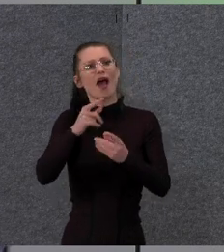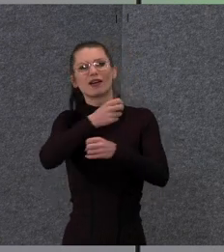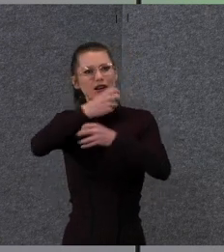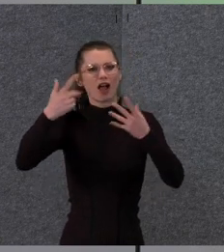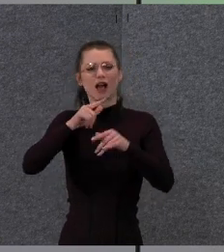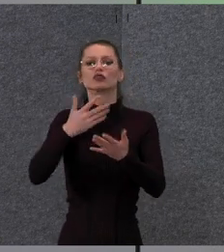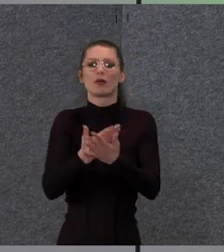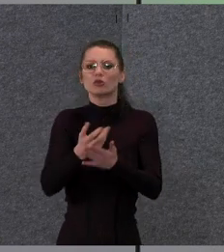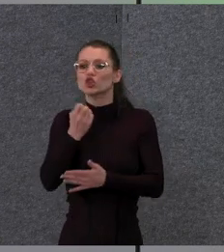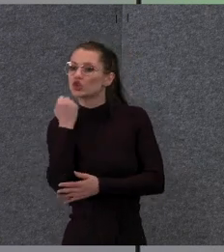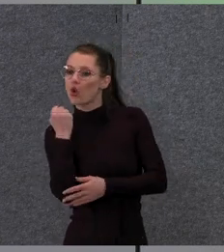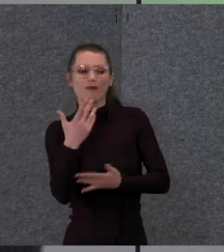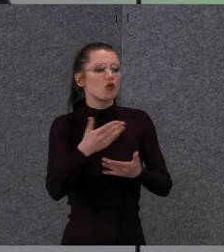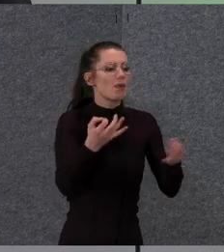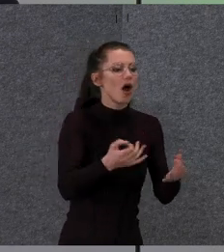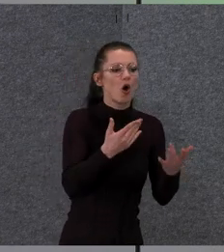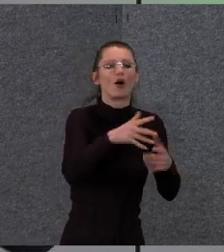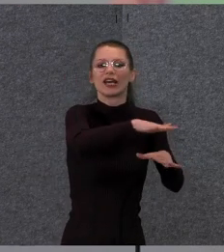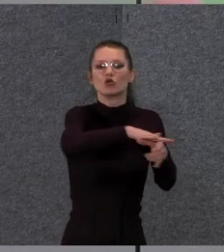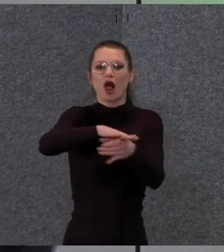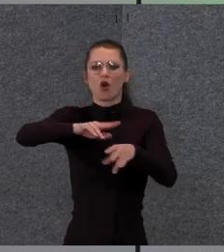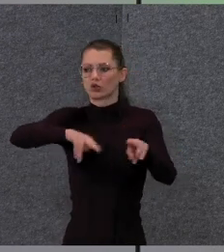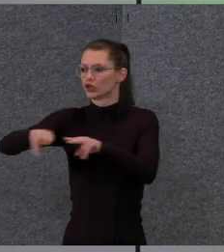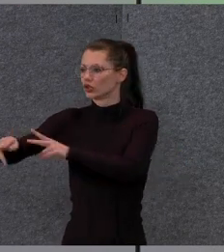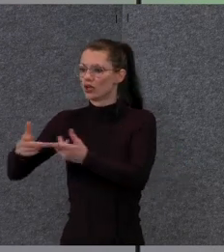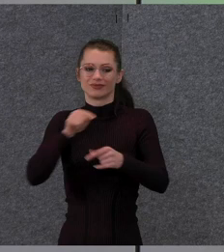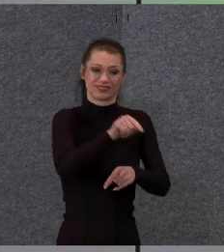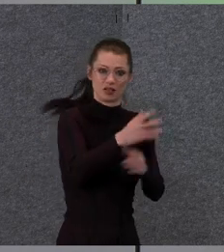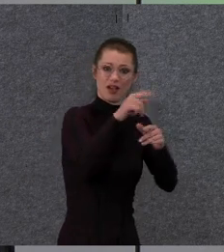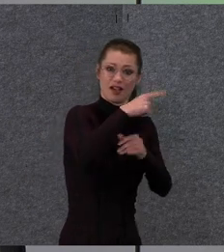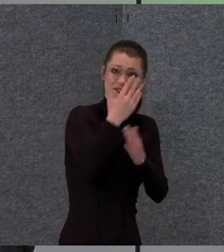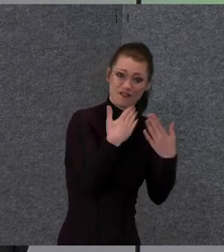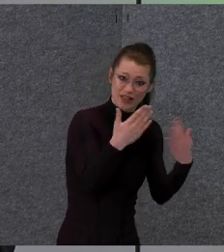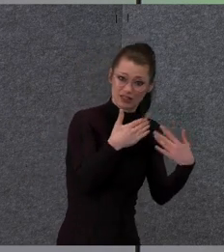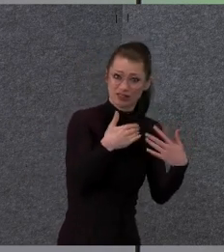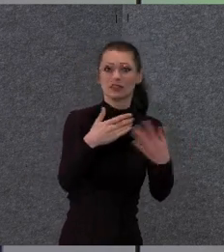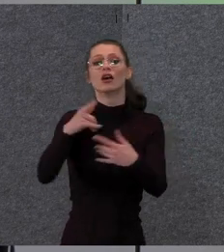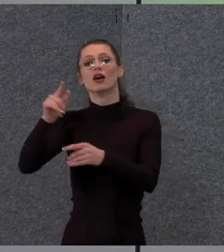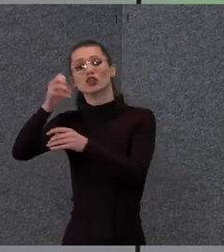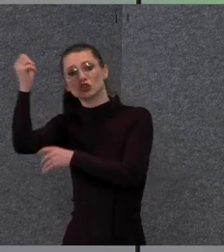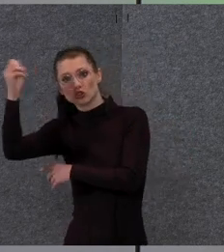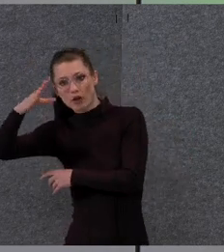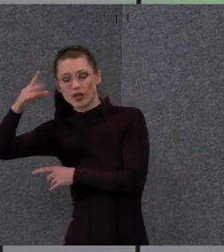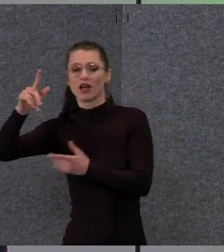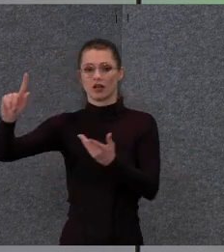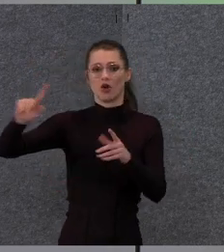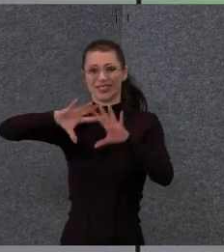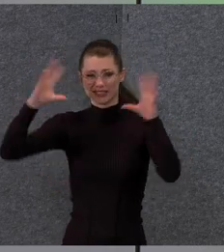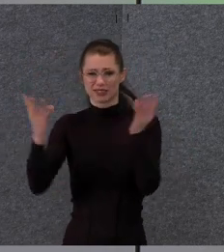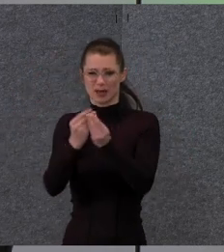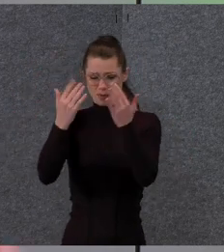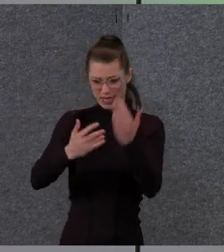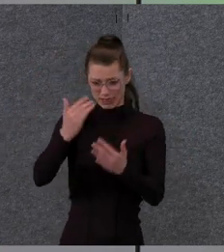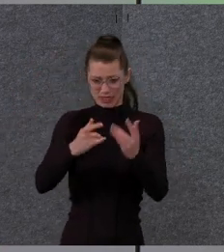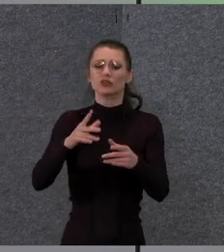zu liefern, einfach durch die regionalen Unterschiede, dass an der einen Ecke der Wind weht, in der anderen Ecke die Sonne scheint. In der Summe kommt dann genug Energie